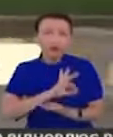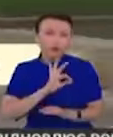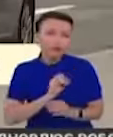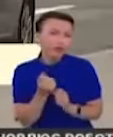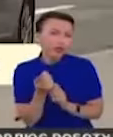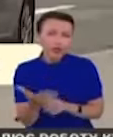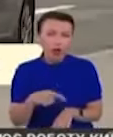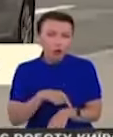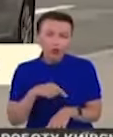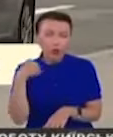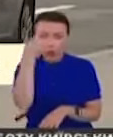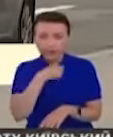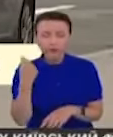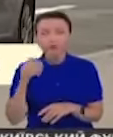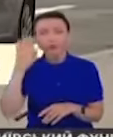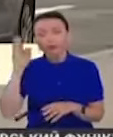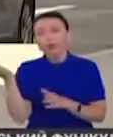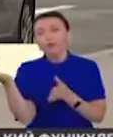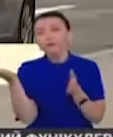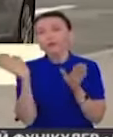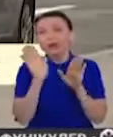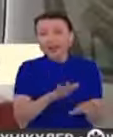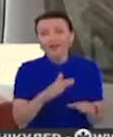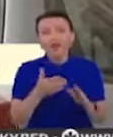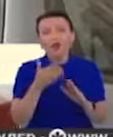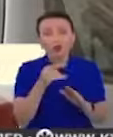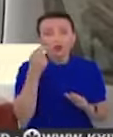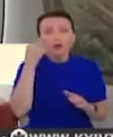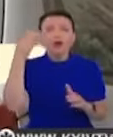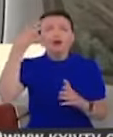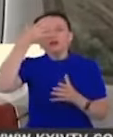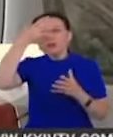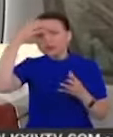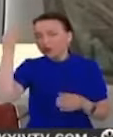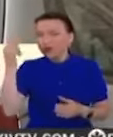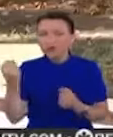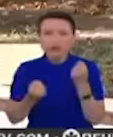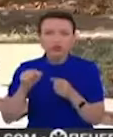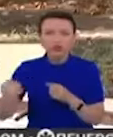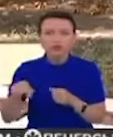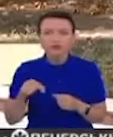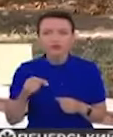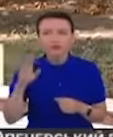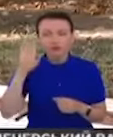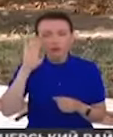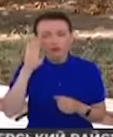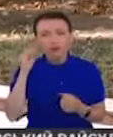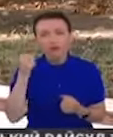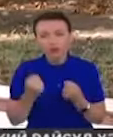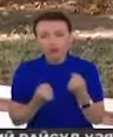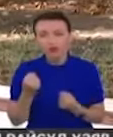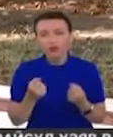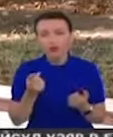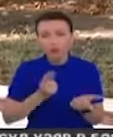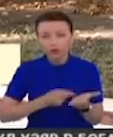вже кілька років. Віктор приїхав додому і практично відразу помітив, що забув свою річ в машині. Водитель підтвердив, що